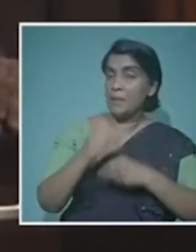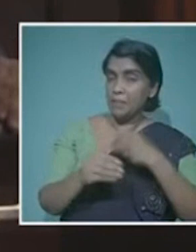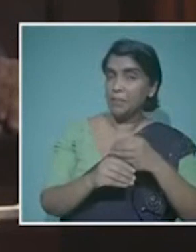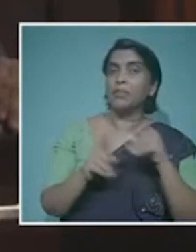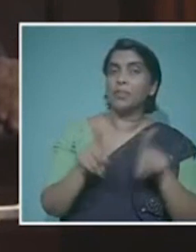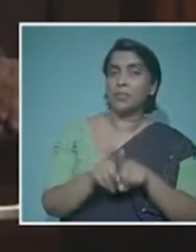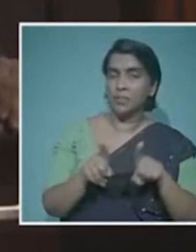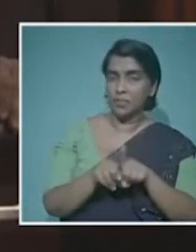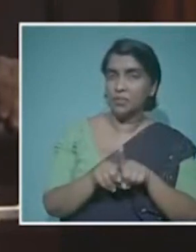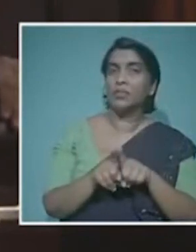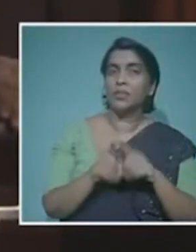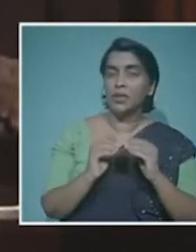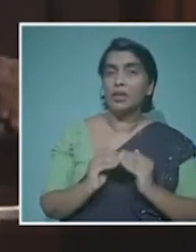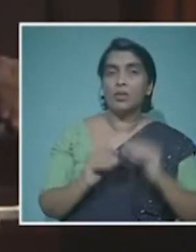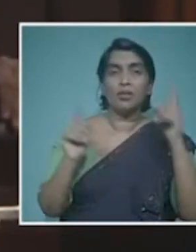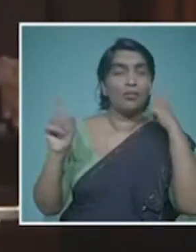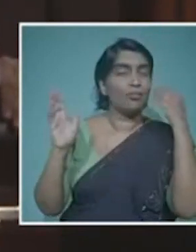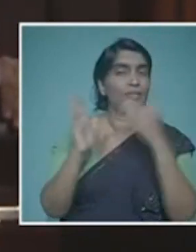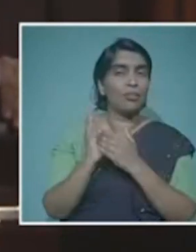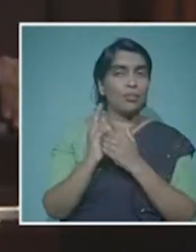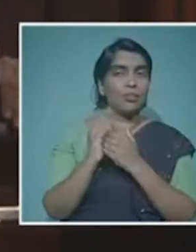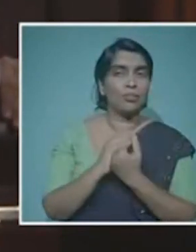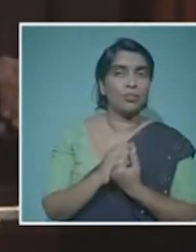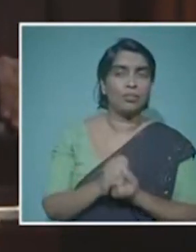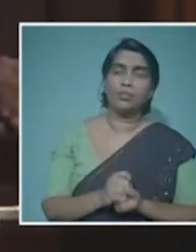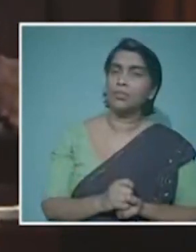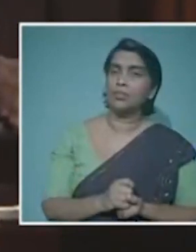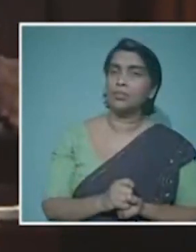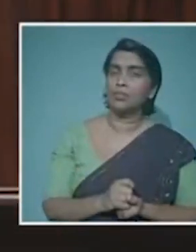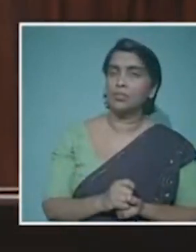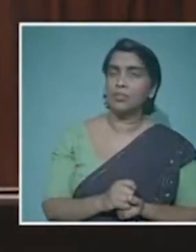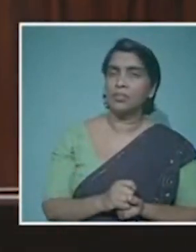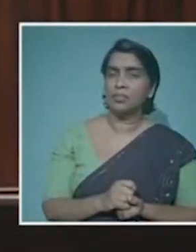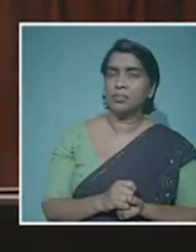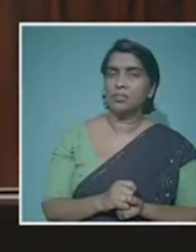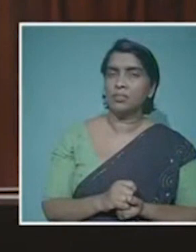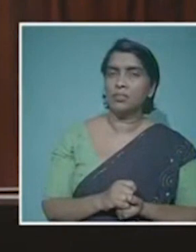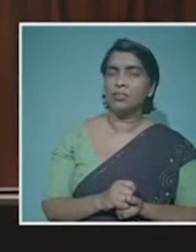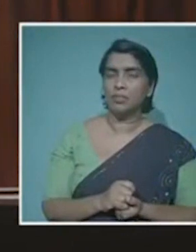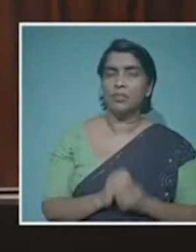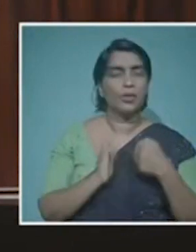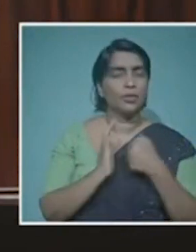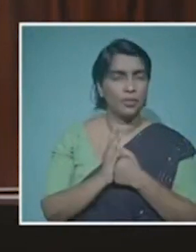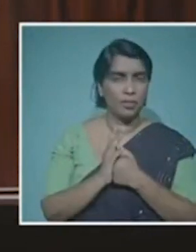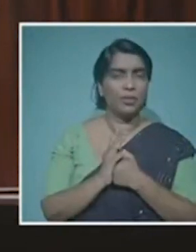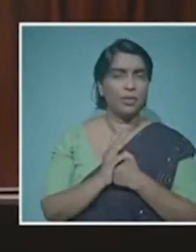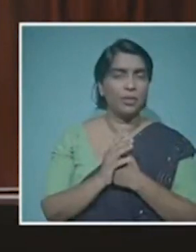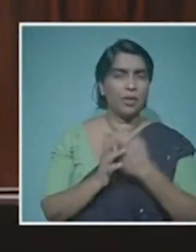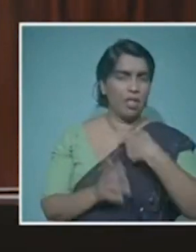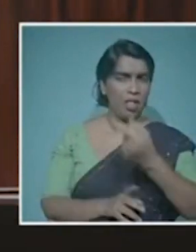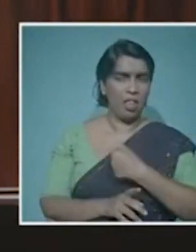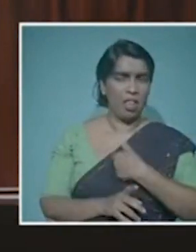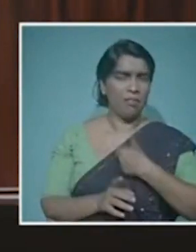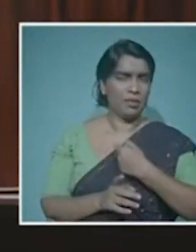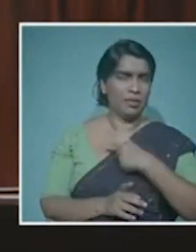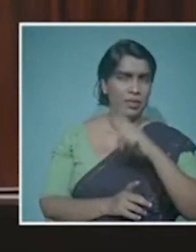சபையில் இல்லாத போது என்னுடைய பேரனை பயன்படுத்தி என்னுடைய சக நாடாளுமன்ற உறுப்பினர் சில கருத்துக்களை சொல்லியிருந்தார். எனவே அது குறித்த